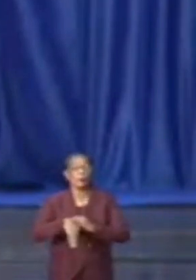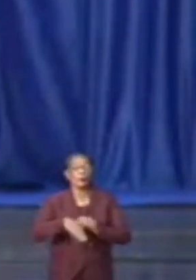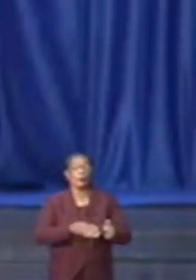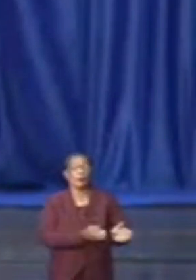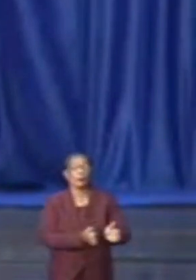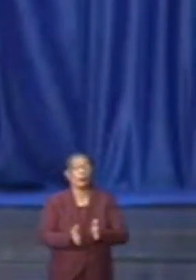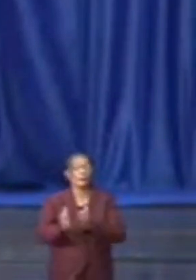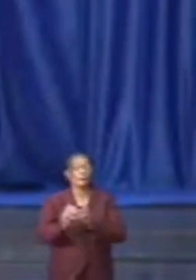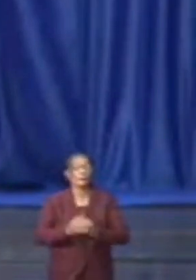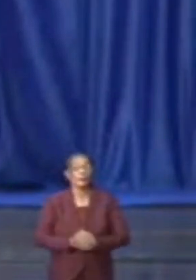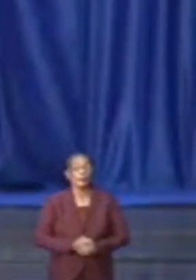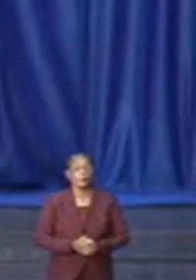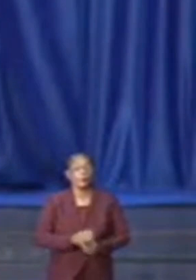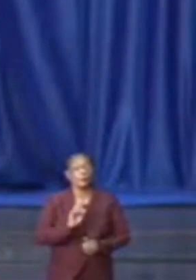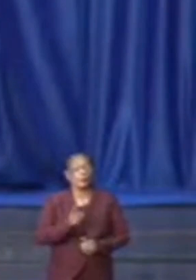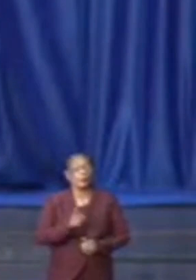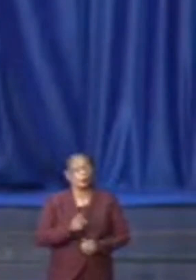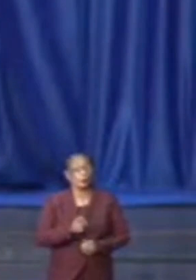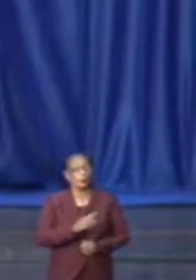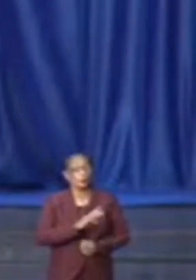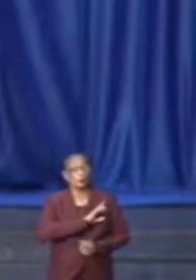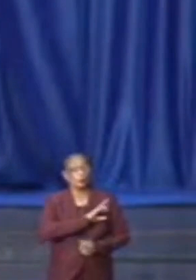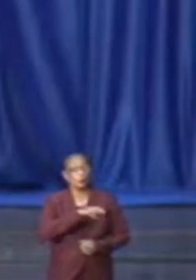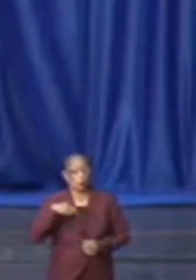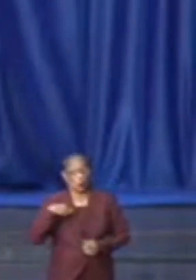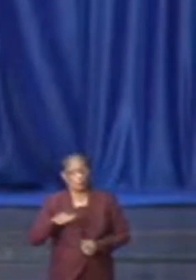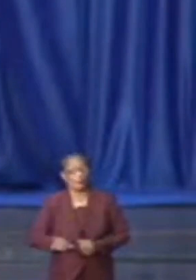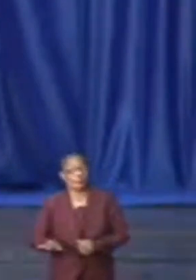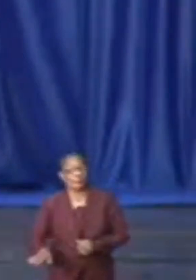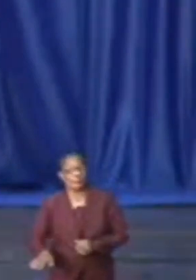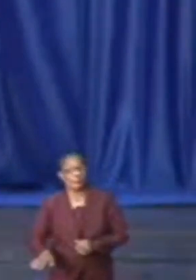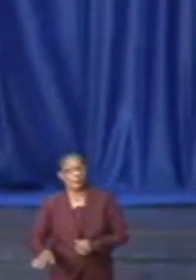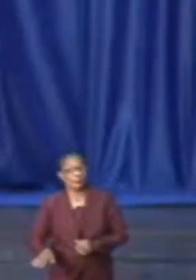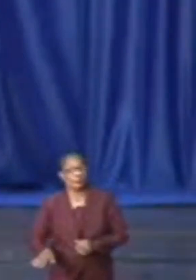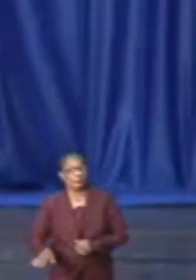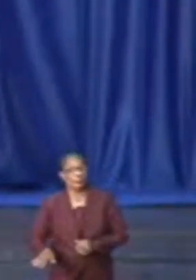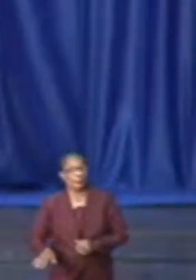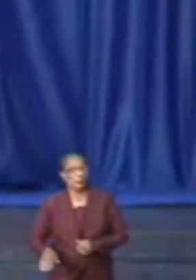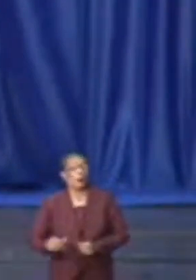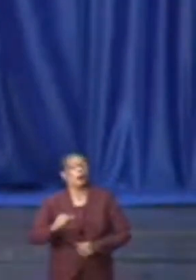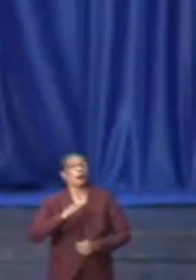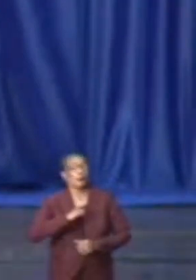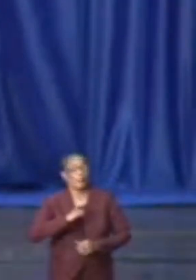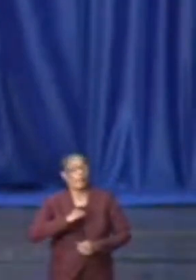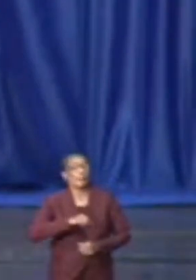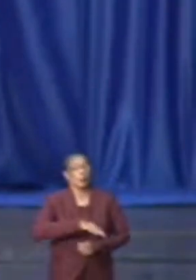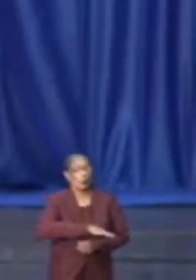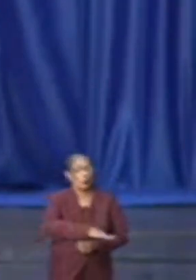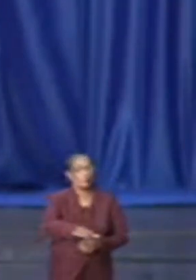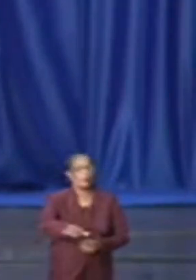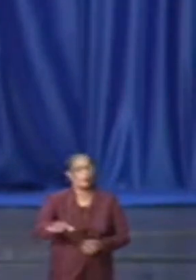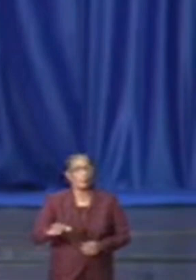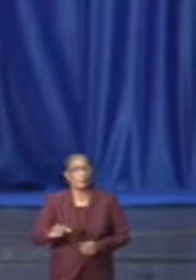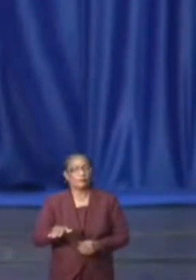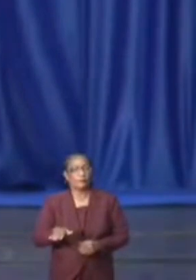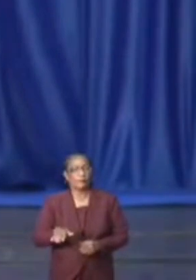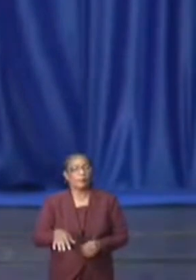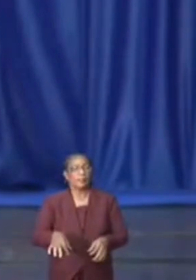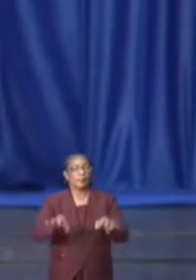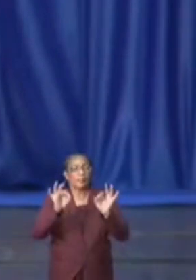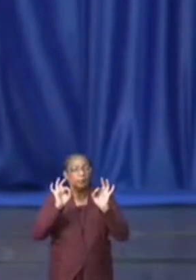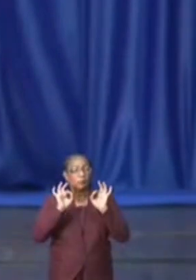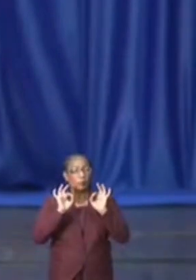Marowena. Hierdoor zullen onze kinderen in hun eigen omgeving in een